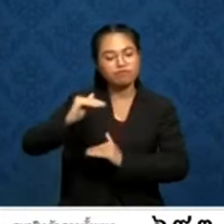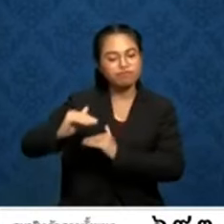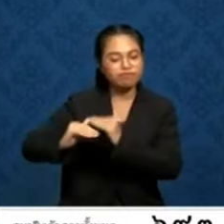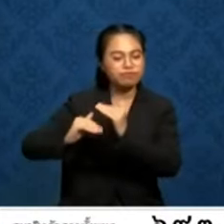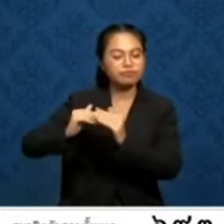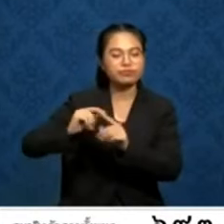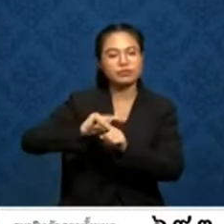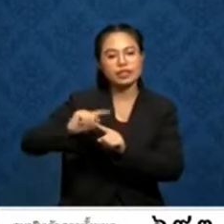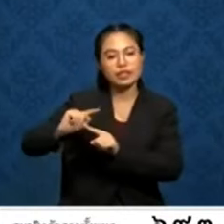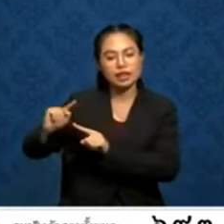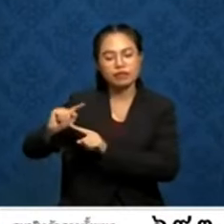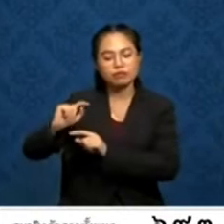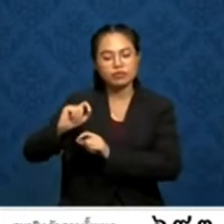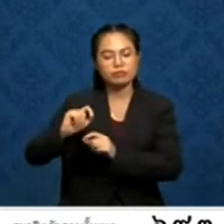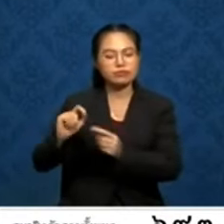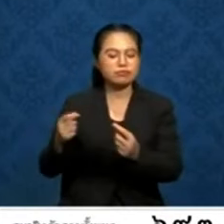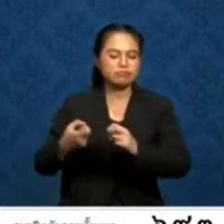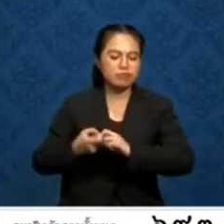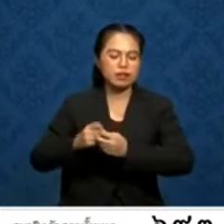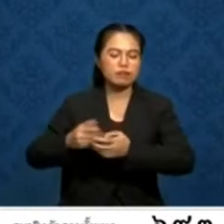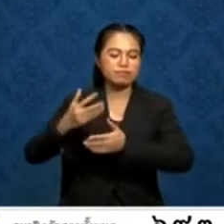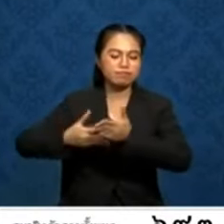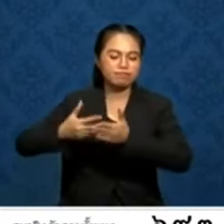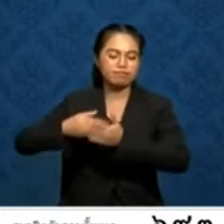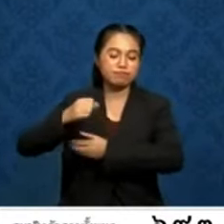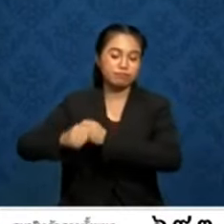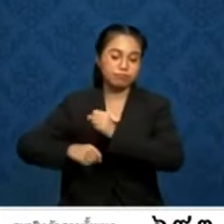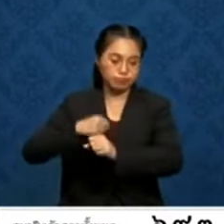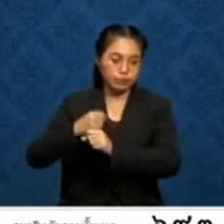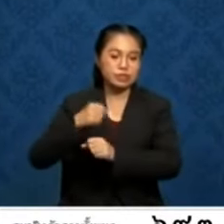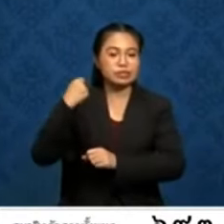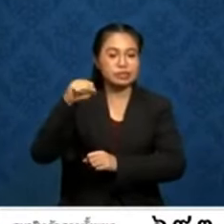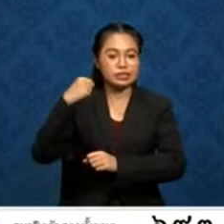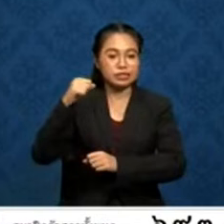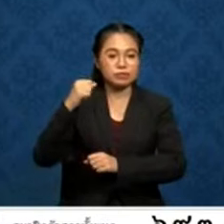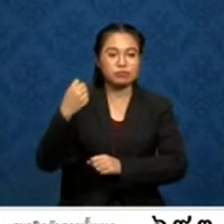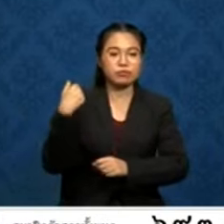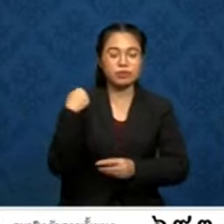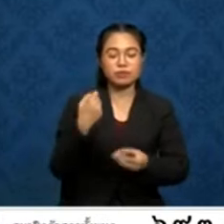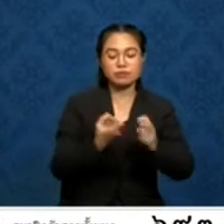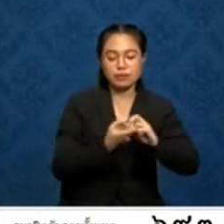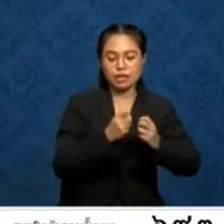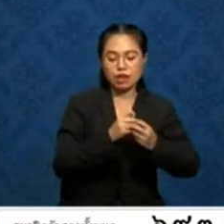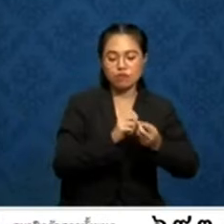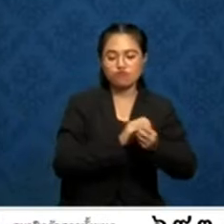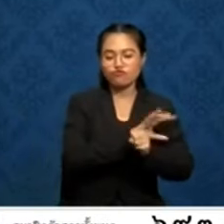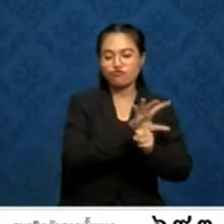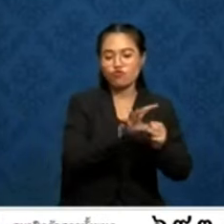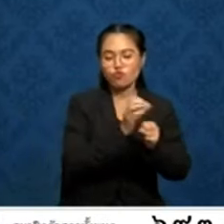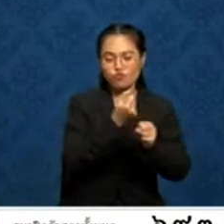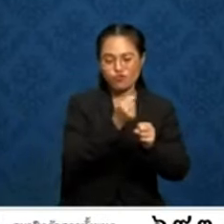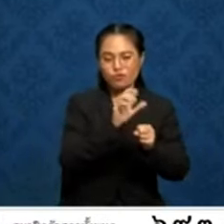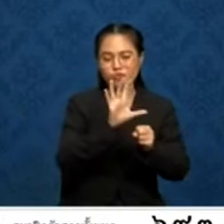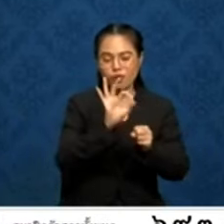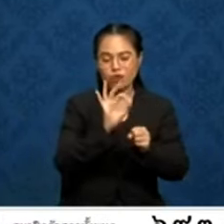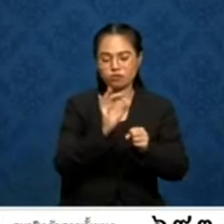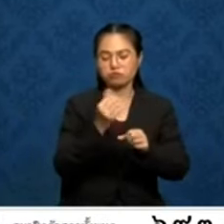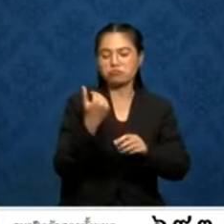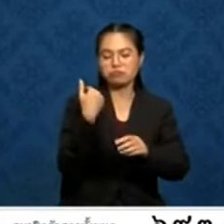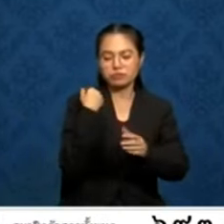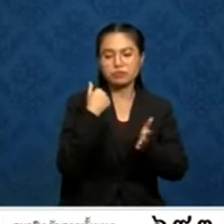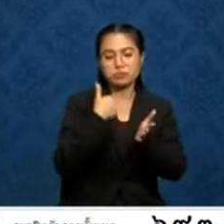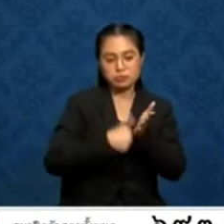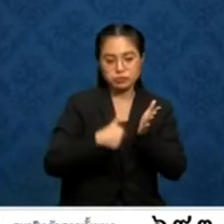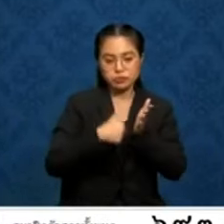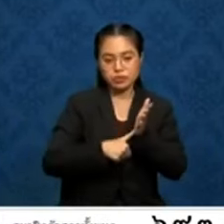ากกว่า10ปีและถูกซ้ำเติมด้วยโควิด-19ทำให้ระดับหนี้สาธารณะของประเท